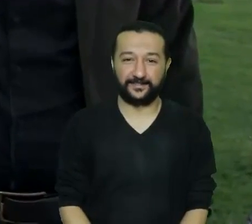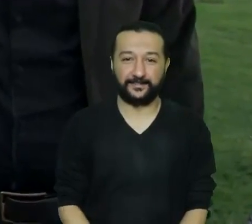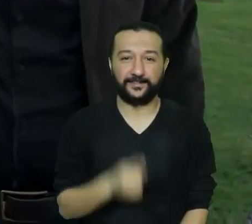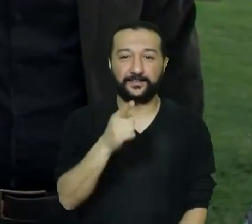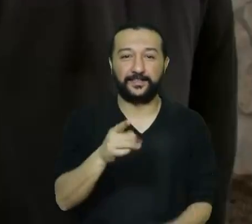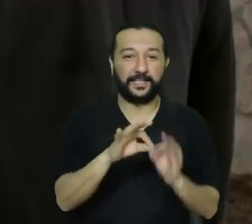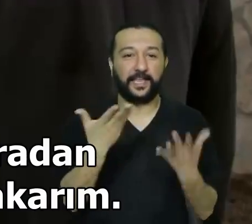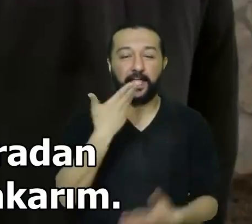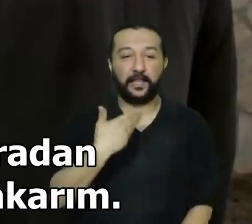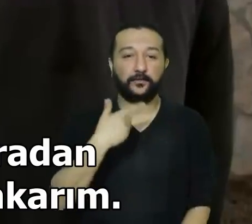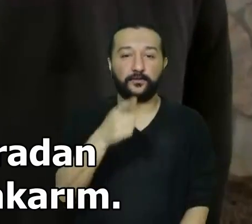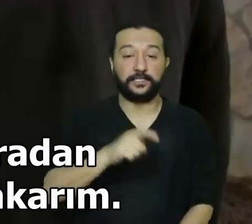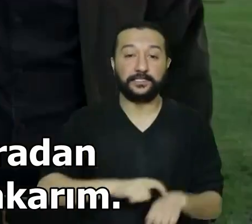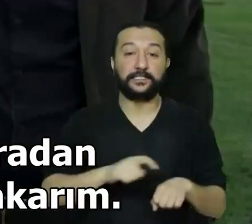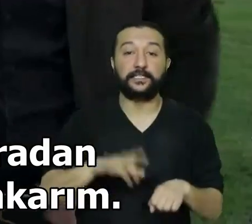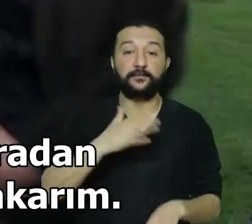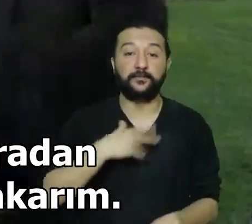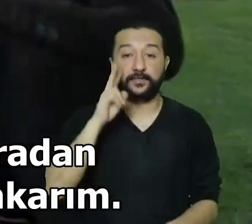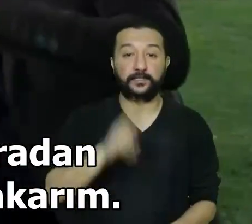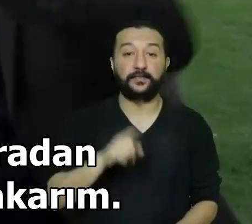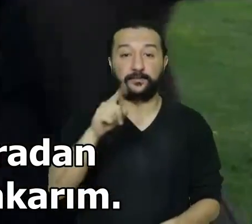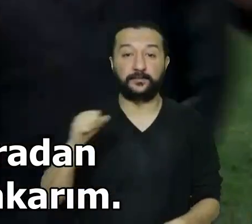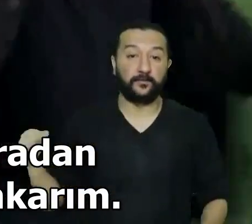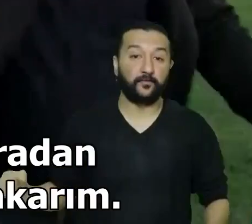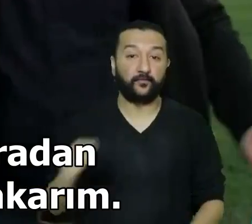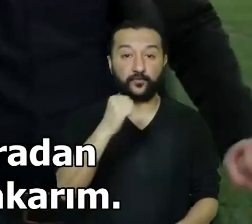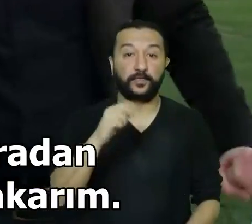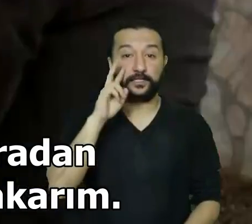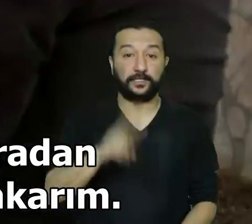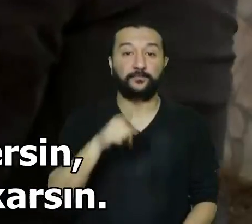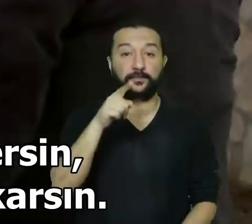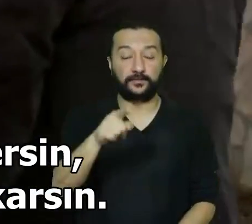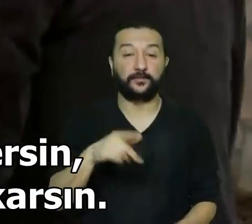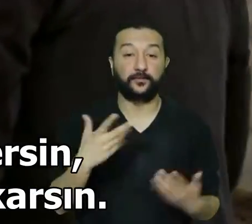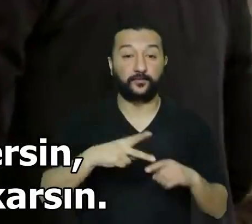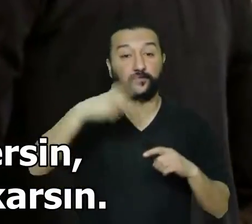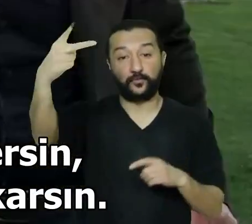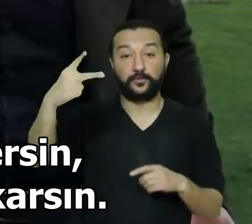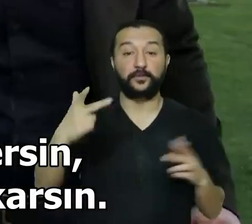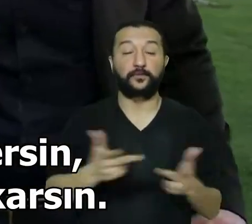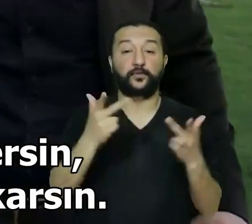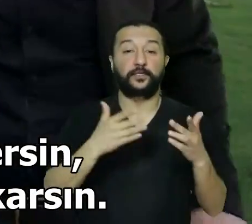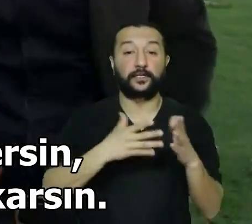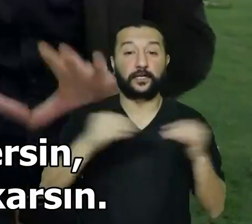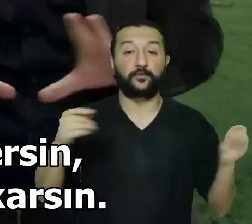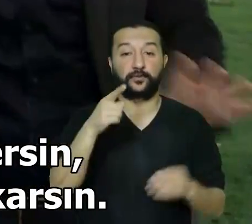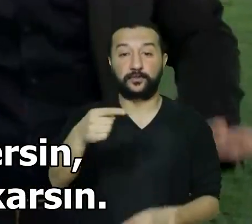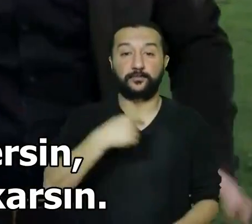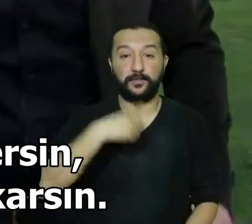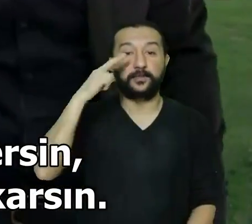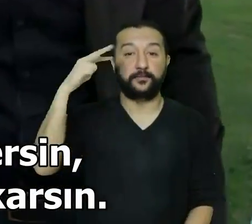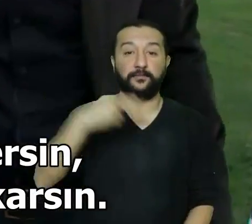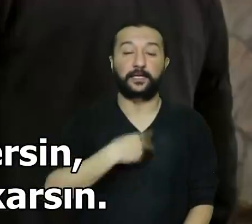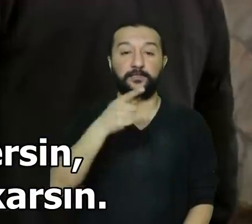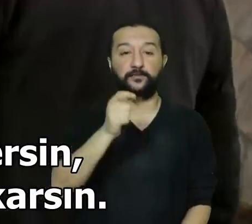Ne anlatıyorsun Şükrü? Aha. Sinirlendirme beni. Vallahi buna böyle aklına bir tane aparkat çakarım. Uzaya yıldızların arasına gidersin. Oradan benim yıldız